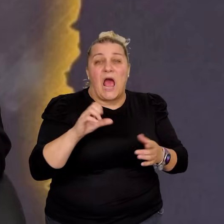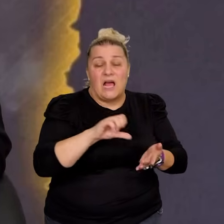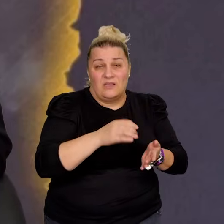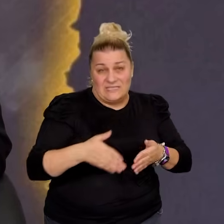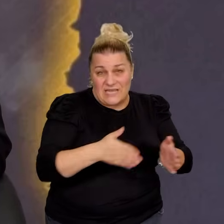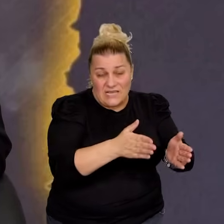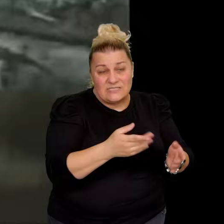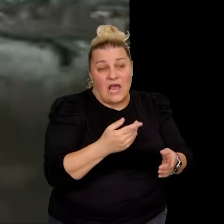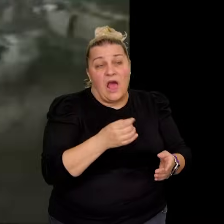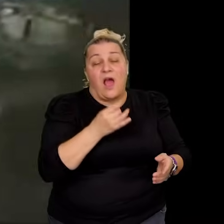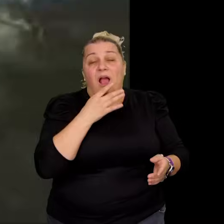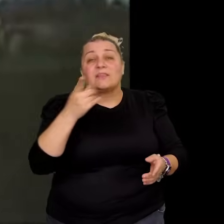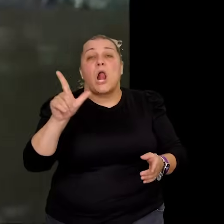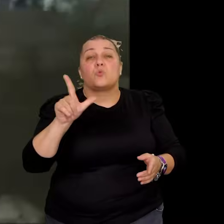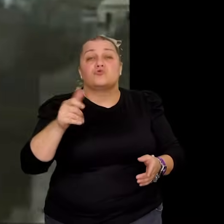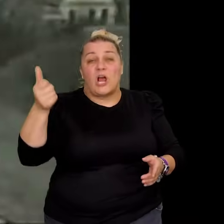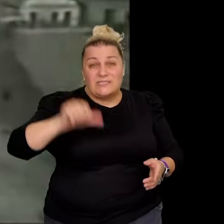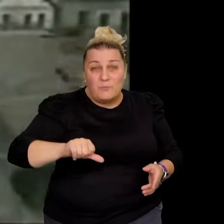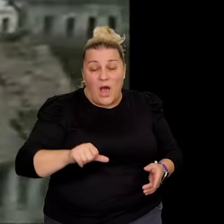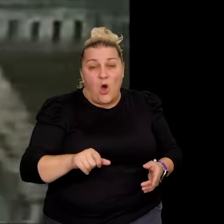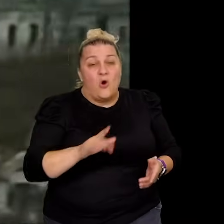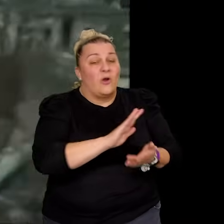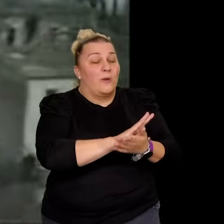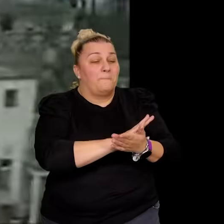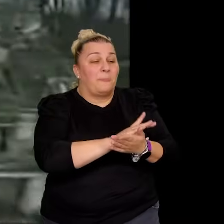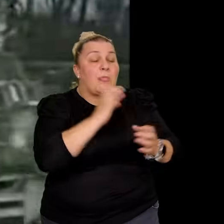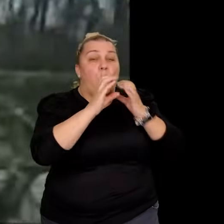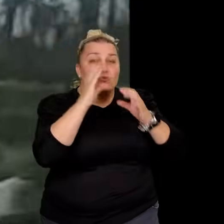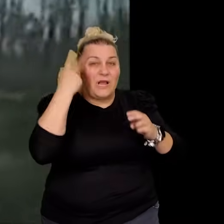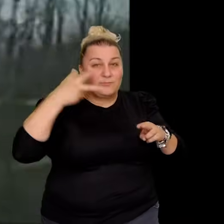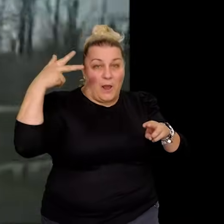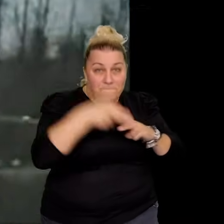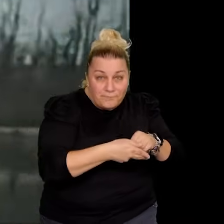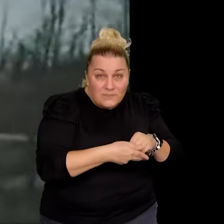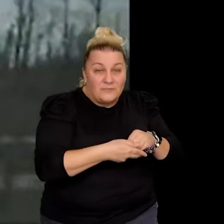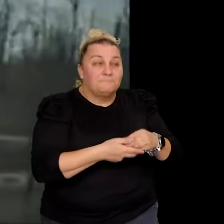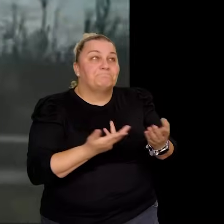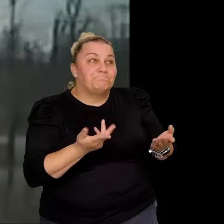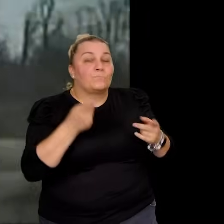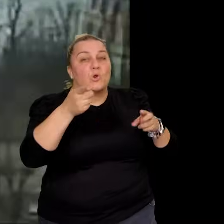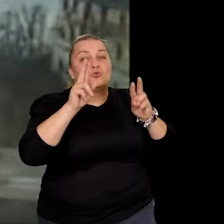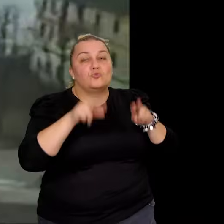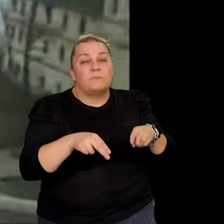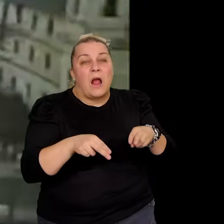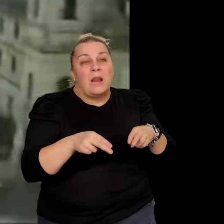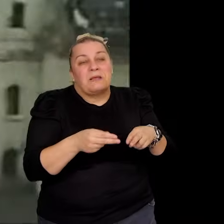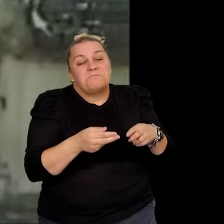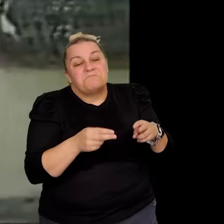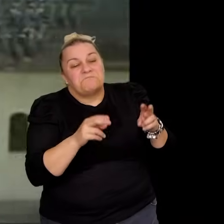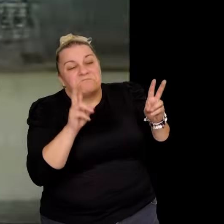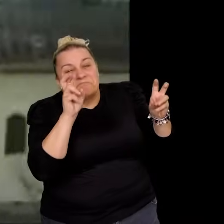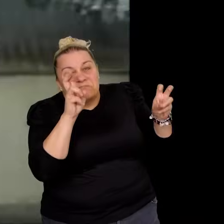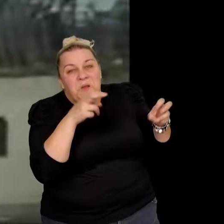Lužac, presječena je ta komunikacija, oni su jednostavno imali improviziranu bolnicu u Borovu u